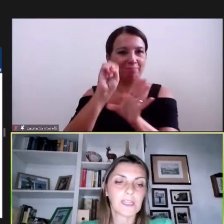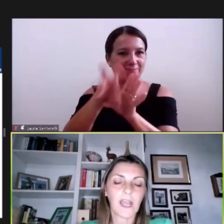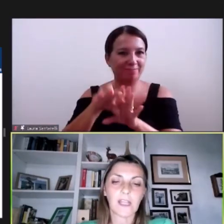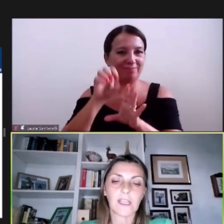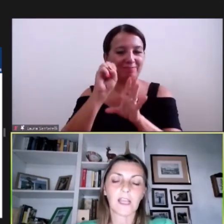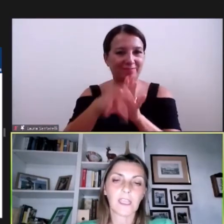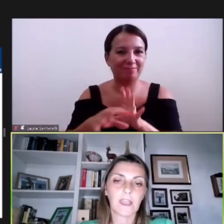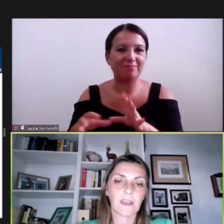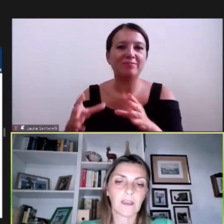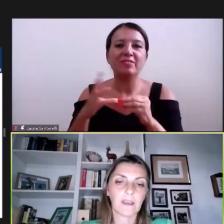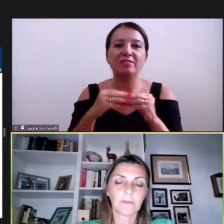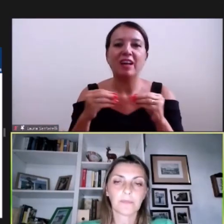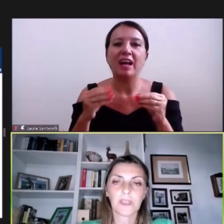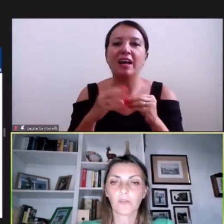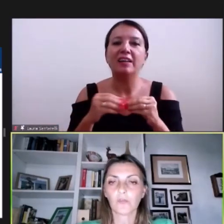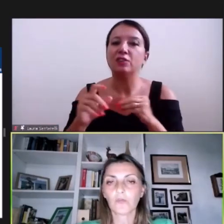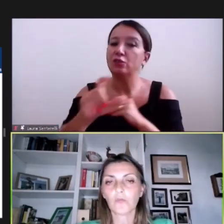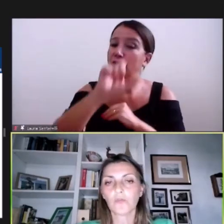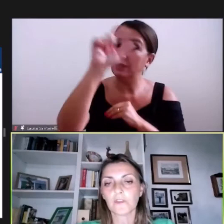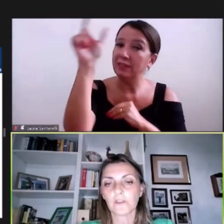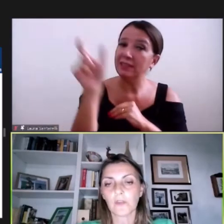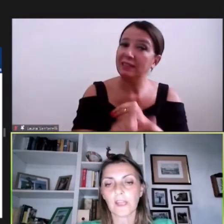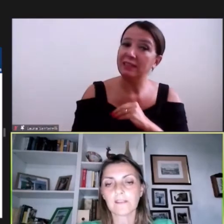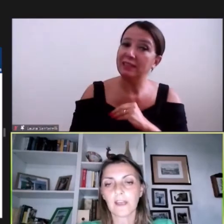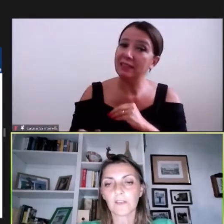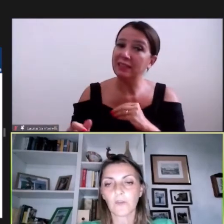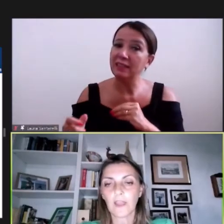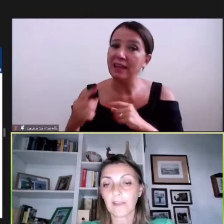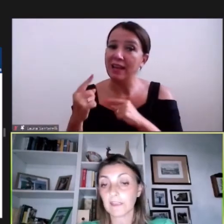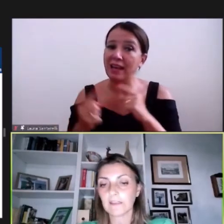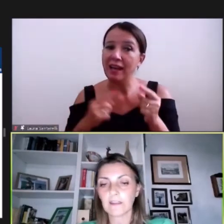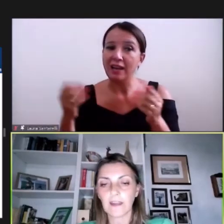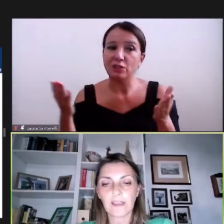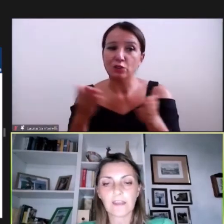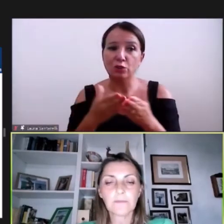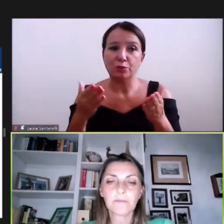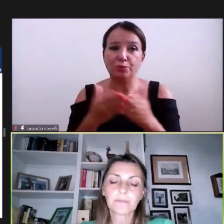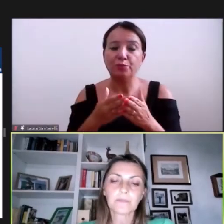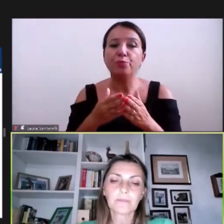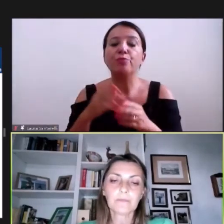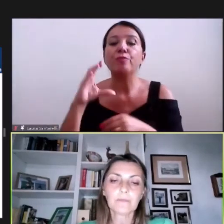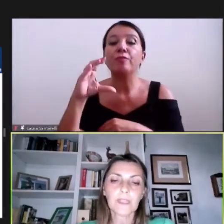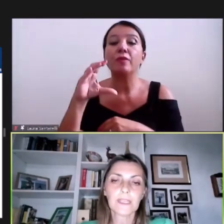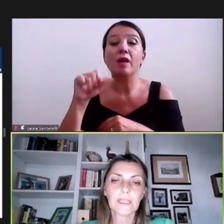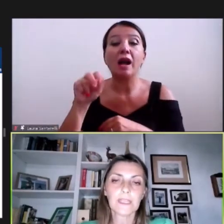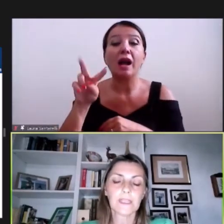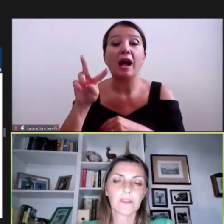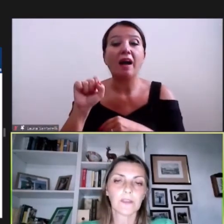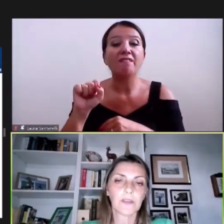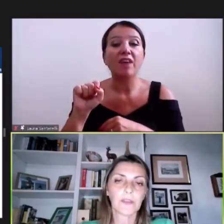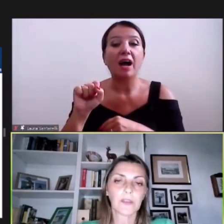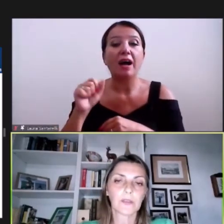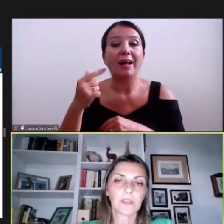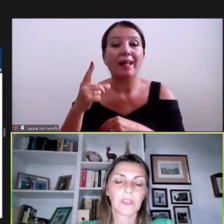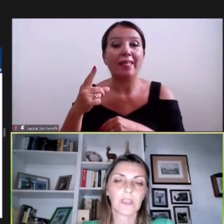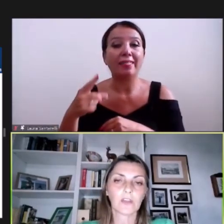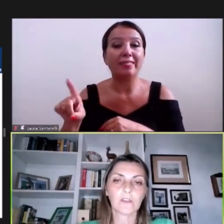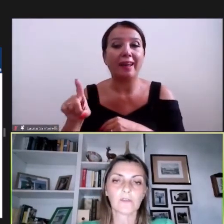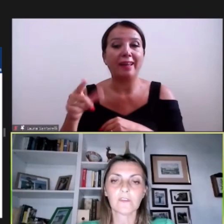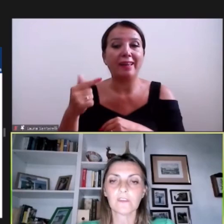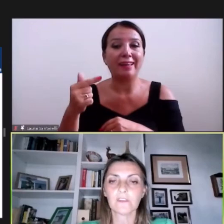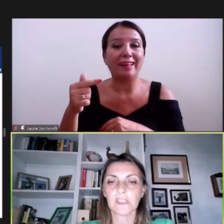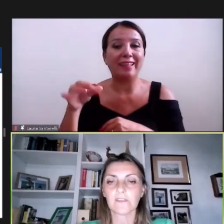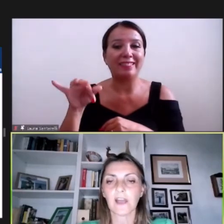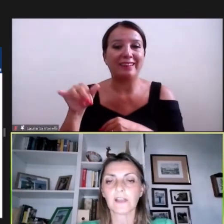In Italia il caso studio è stato realizzato a Cava dei Tirreni. E in che